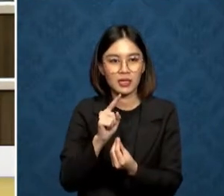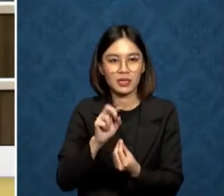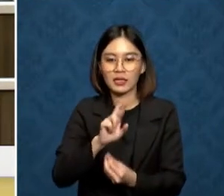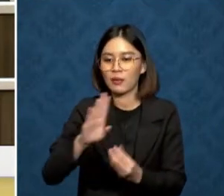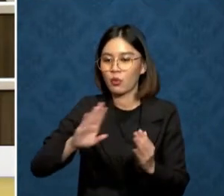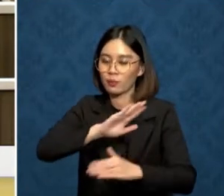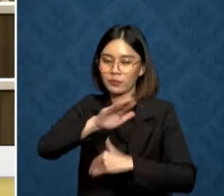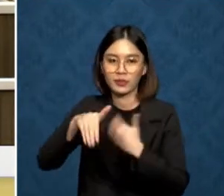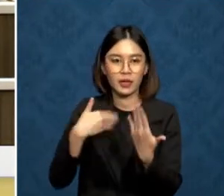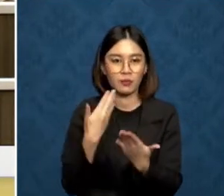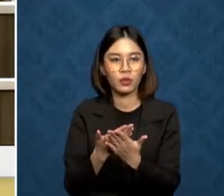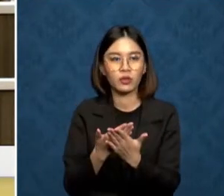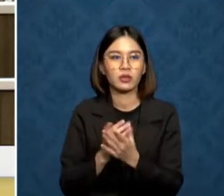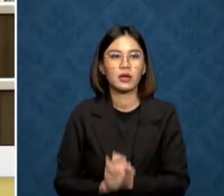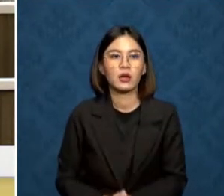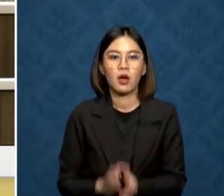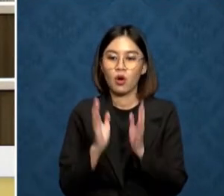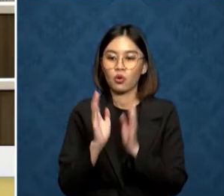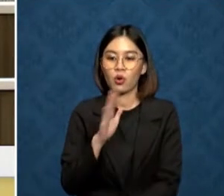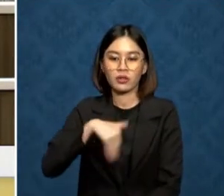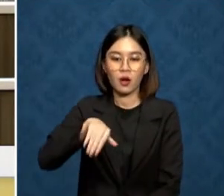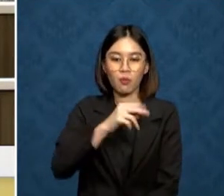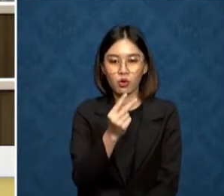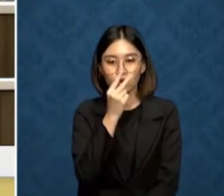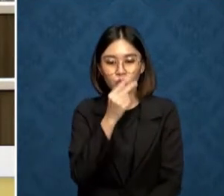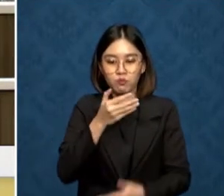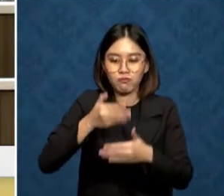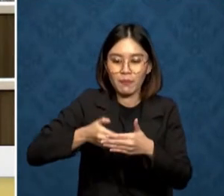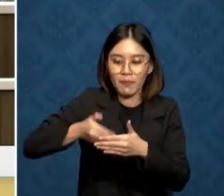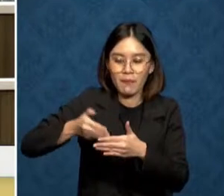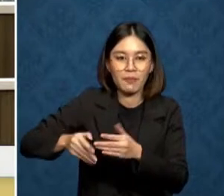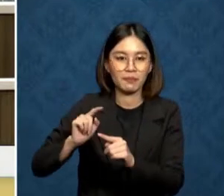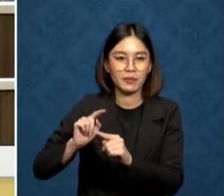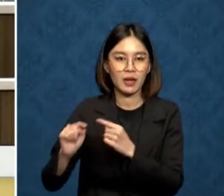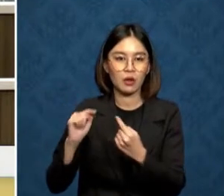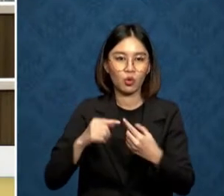ระบบครับและเมื่อทกท่านได้ดูข้อจำกต่ ๆ ครั